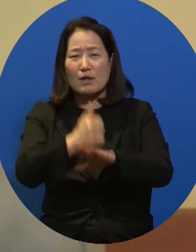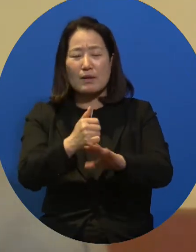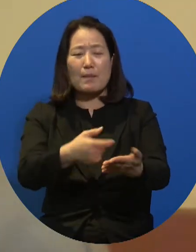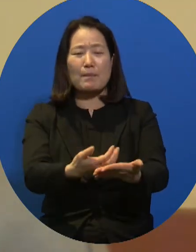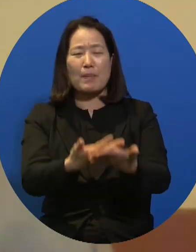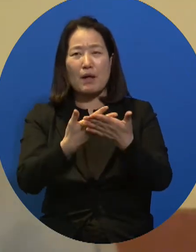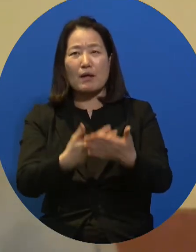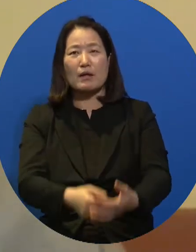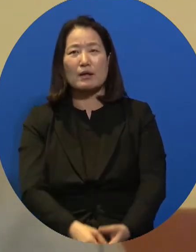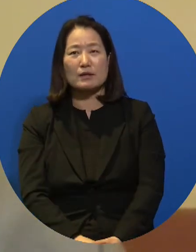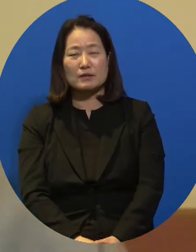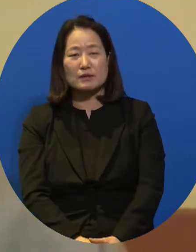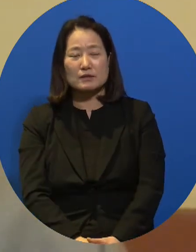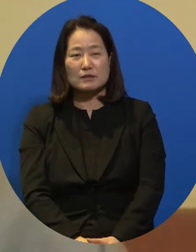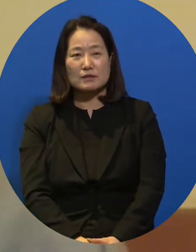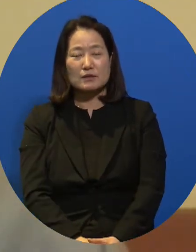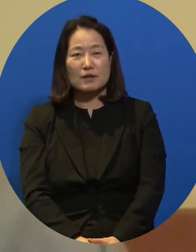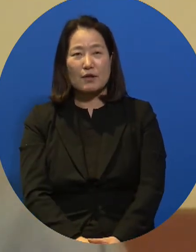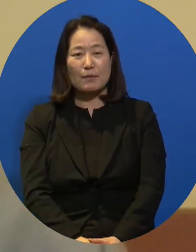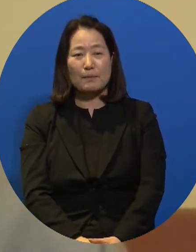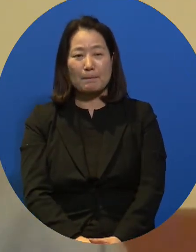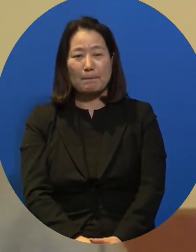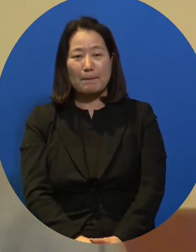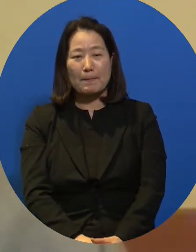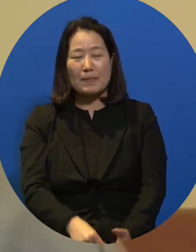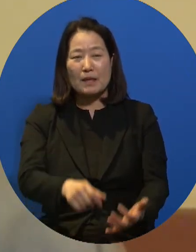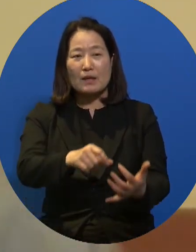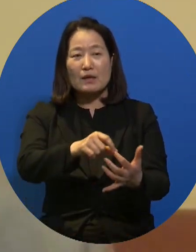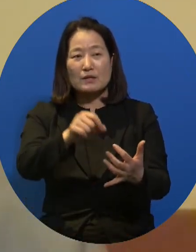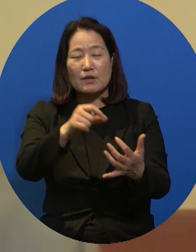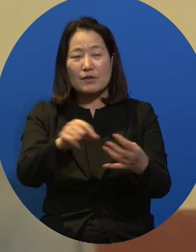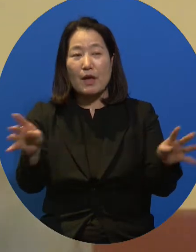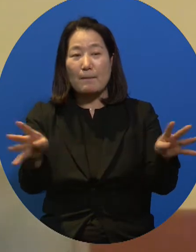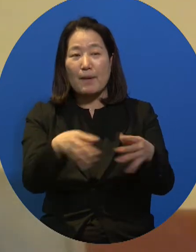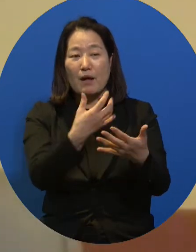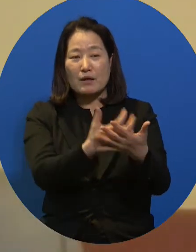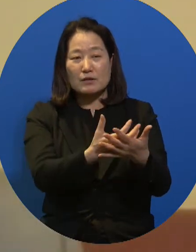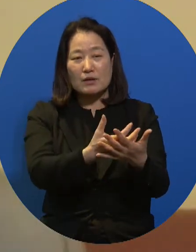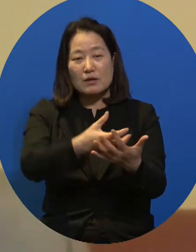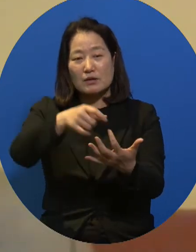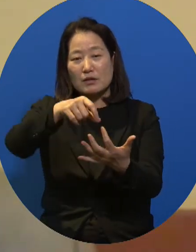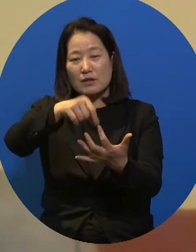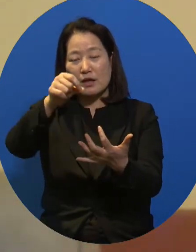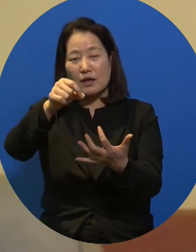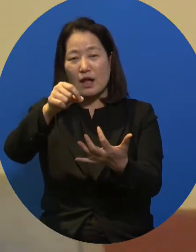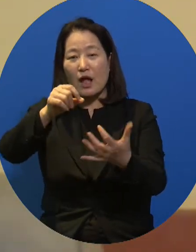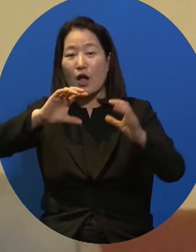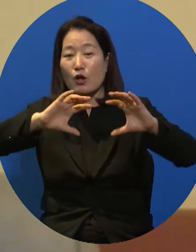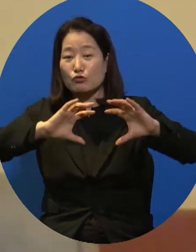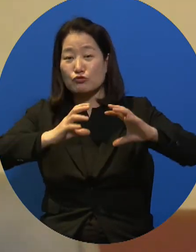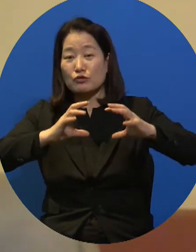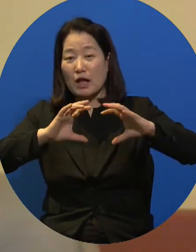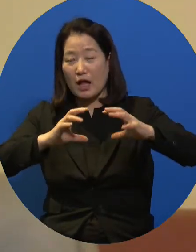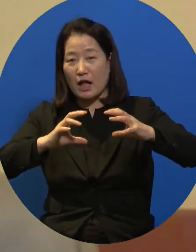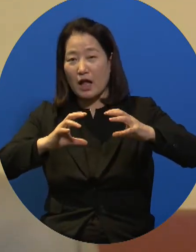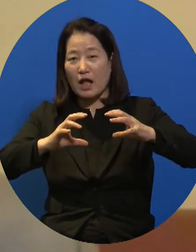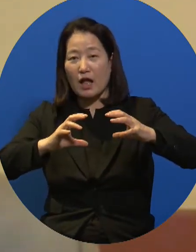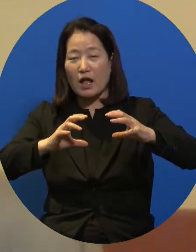2007년에 이 선택 의정서를 채택한 국가로서 헝가리의